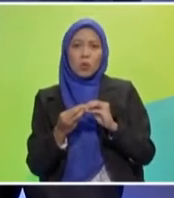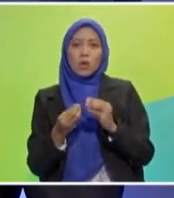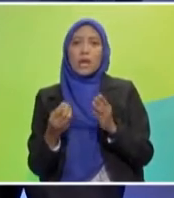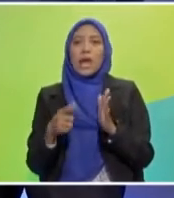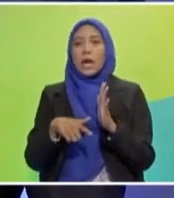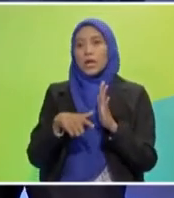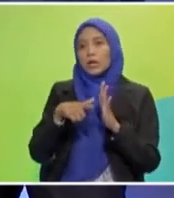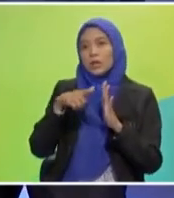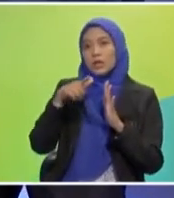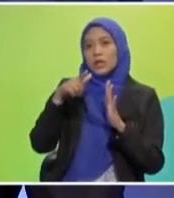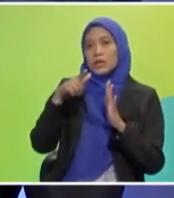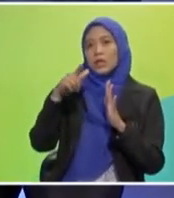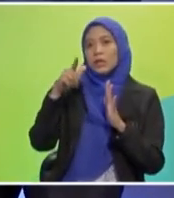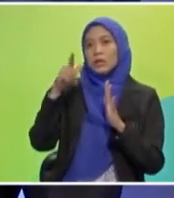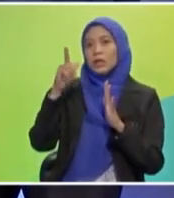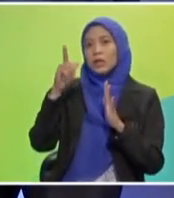bertambah? Makin